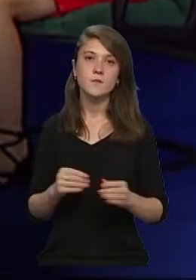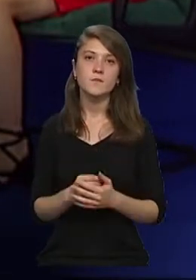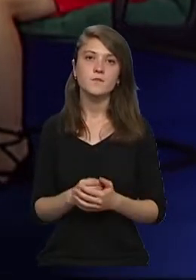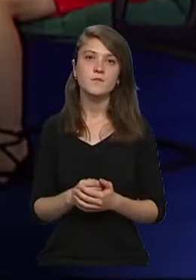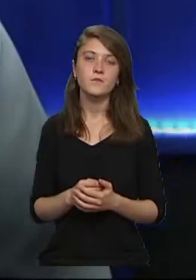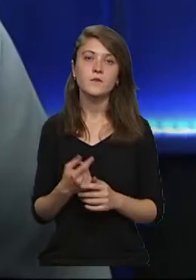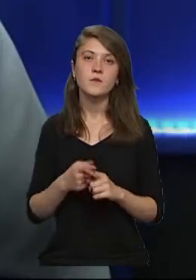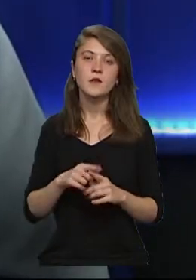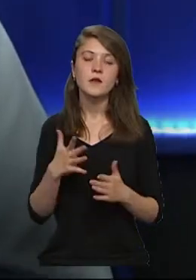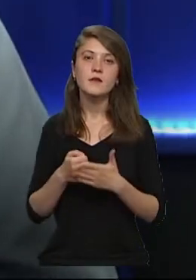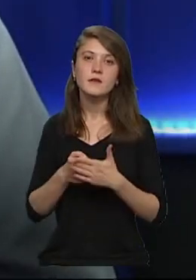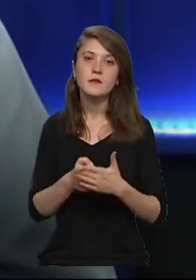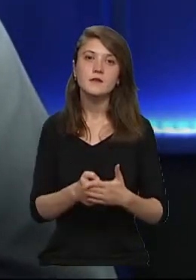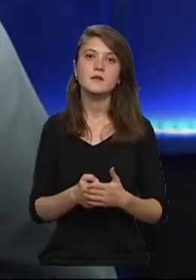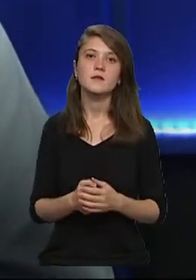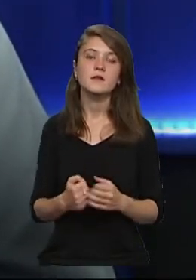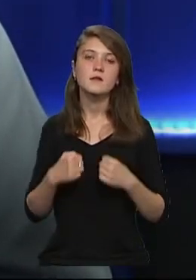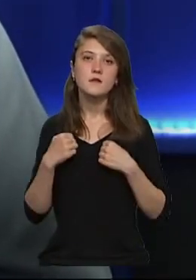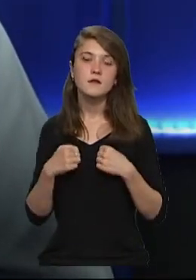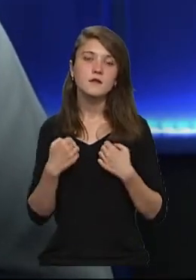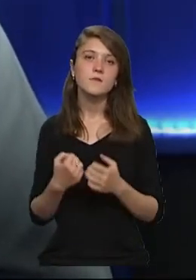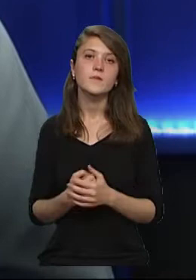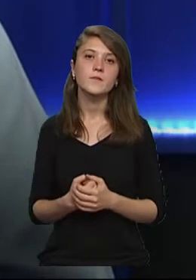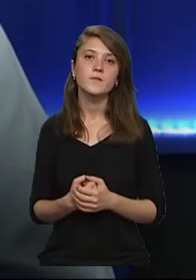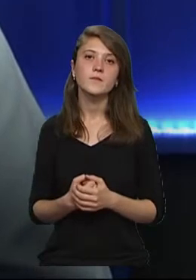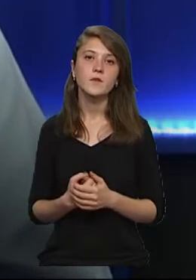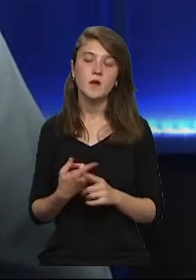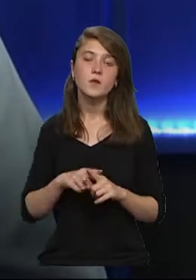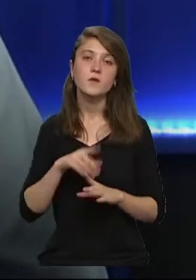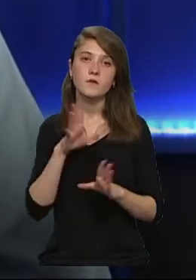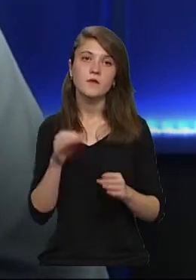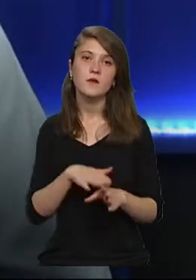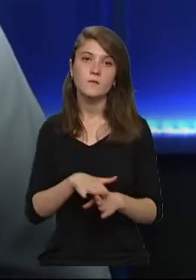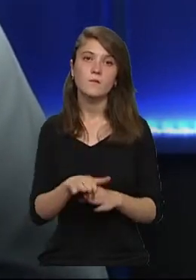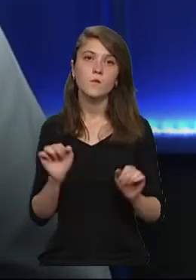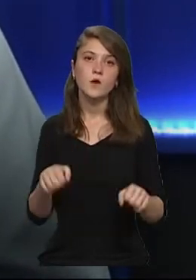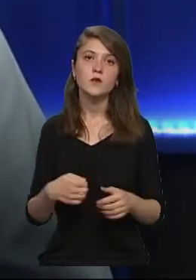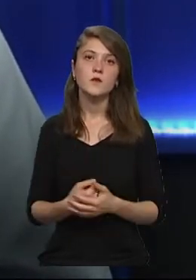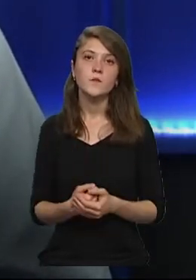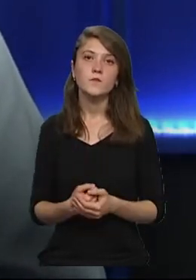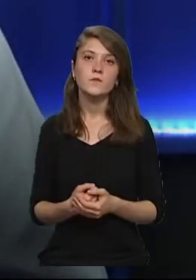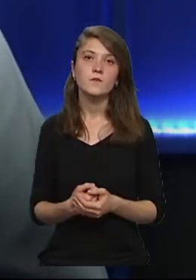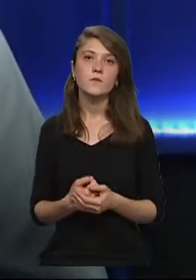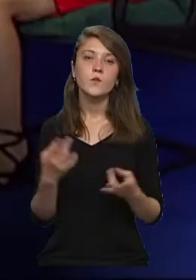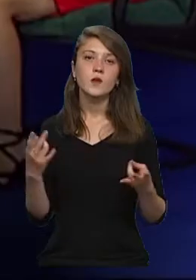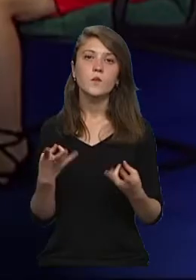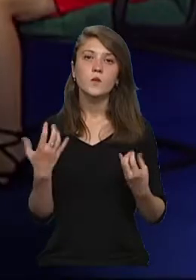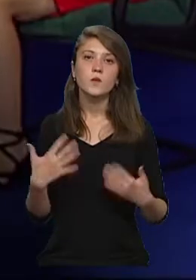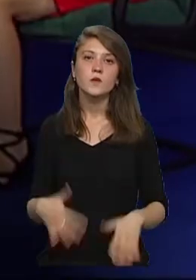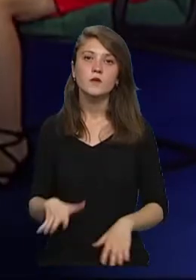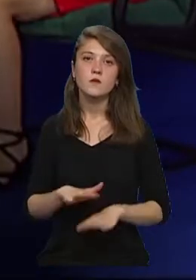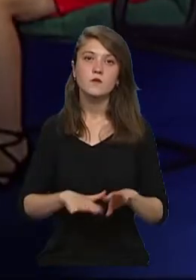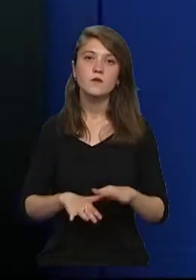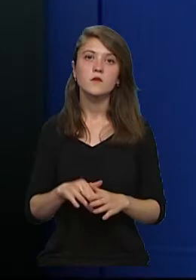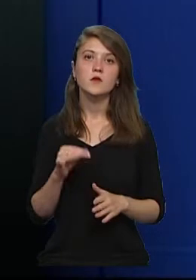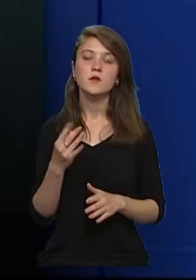наполегливість, оцей тиск, от тоді тільки це спрацьовує. потрібно не пускати руки. Дякую.